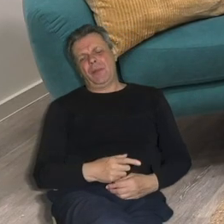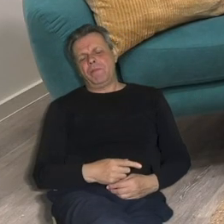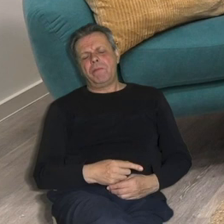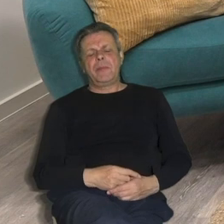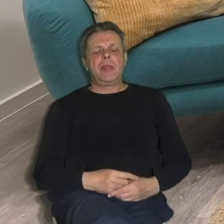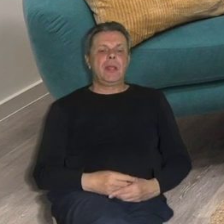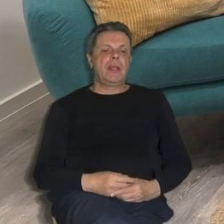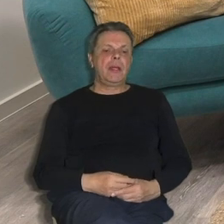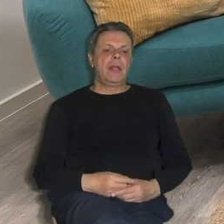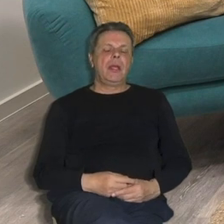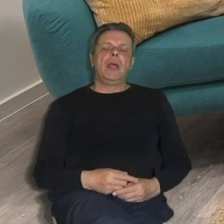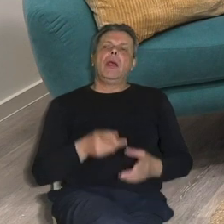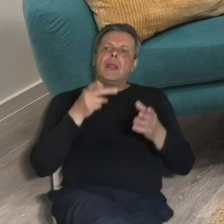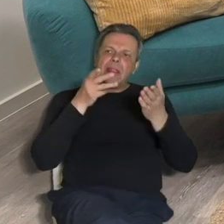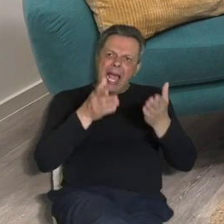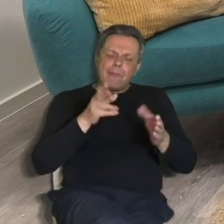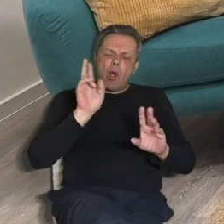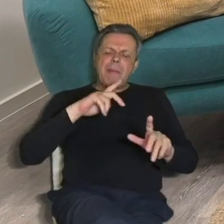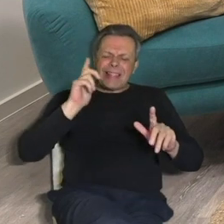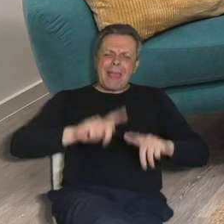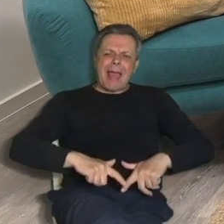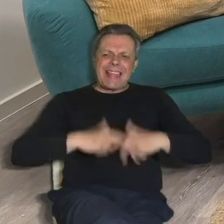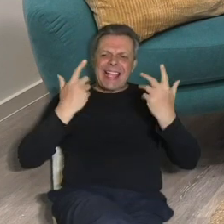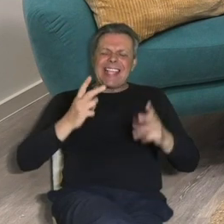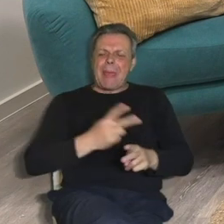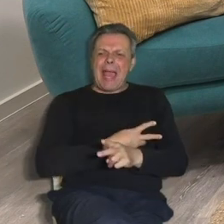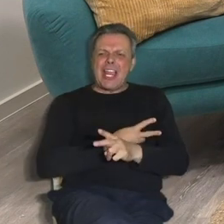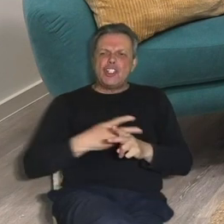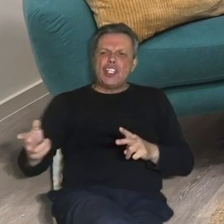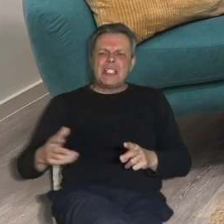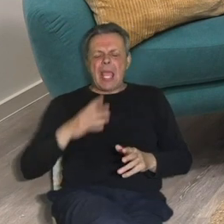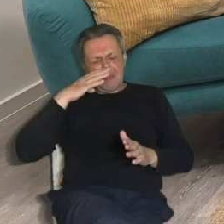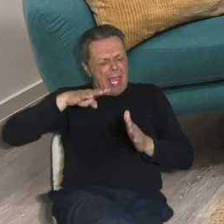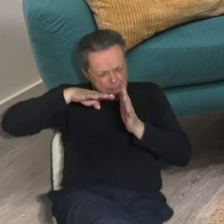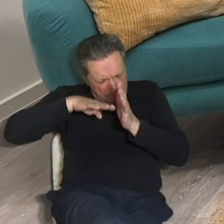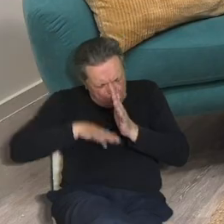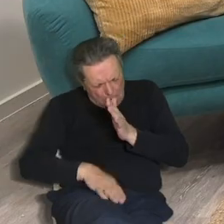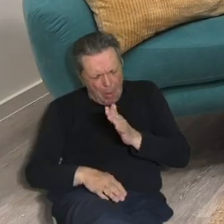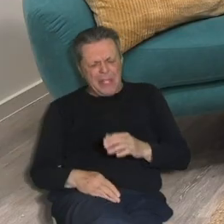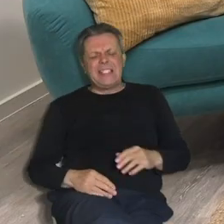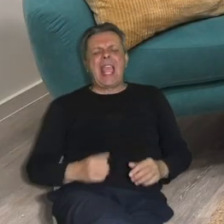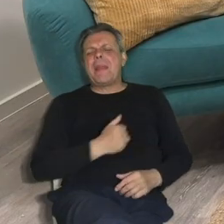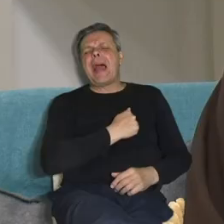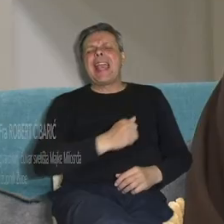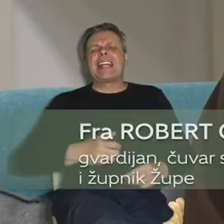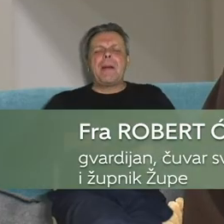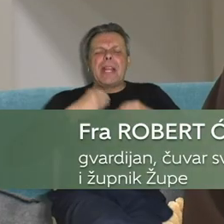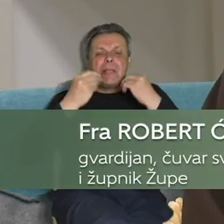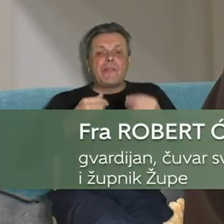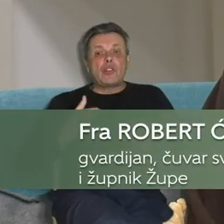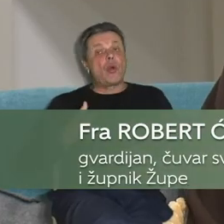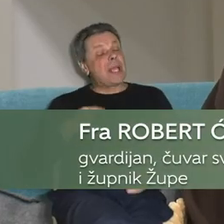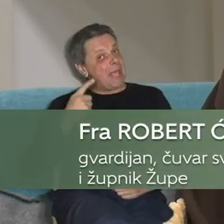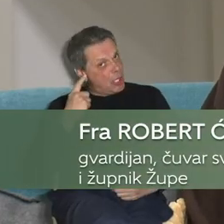grijeh. Dakle, tamo imate najjasnije, najčistije, najponiznije, najhrabrije ispovjedi koje sam ja u životu čuo.